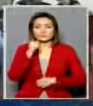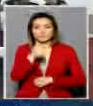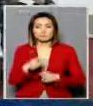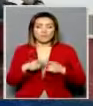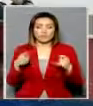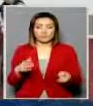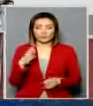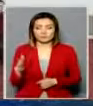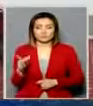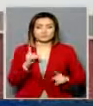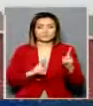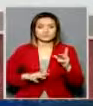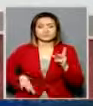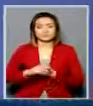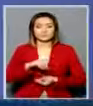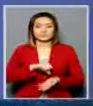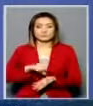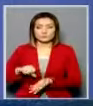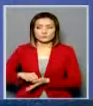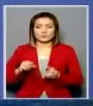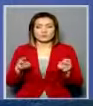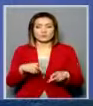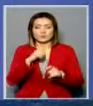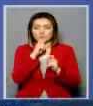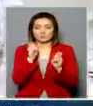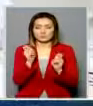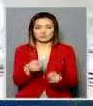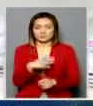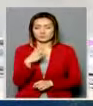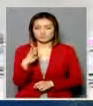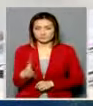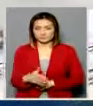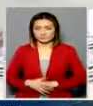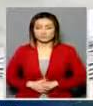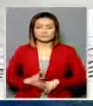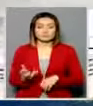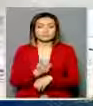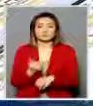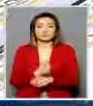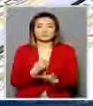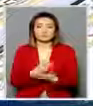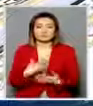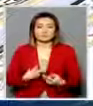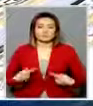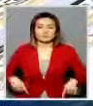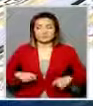өтеді. Салтанатты жиында барлық қатысушылар арнайы сертификатпен марапатталып, жеңімпаздарға